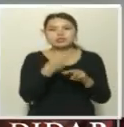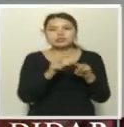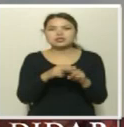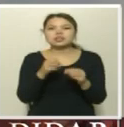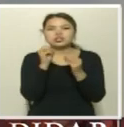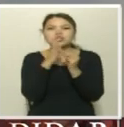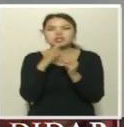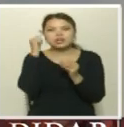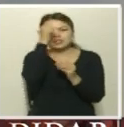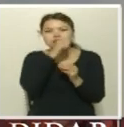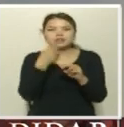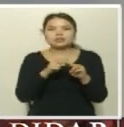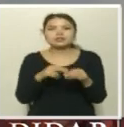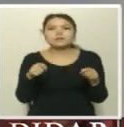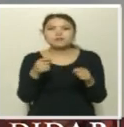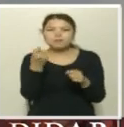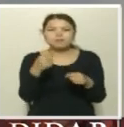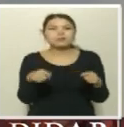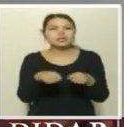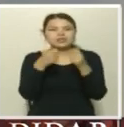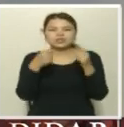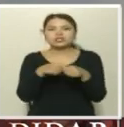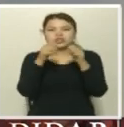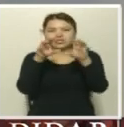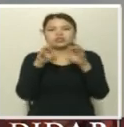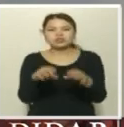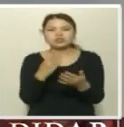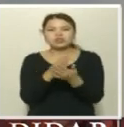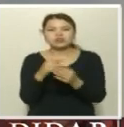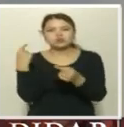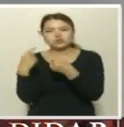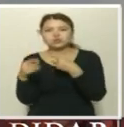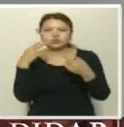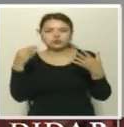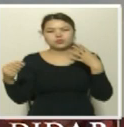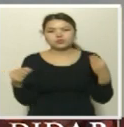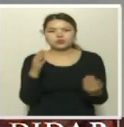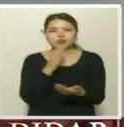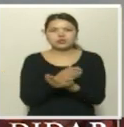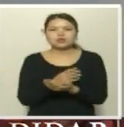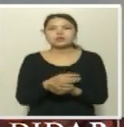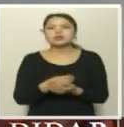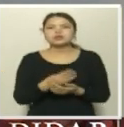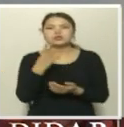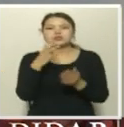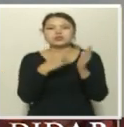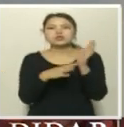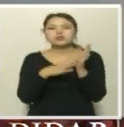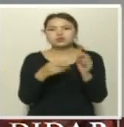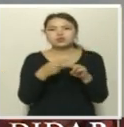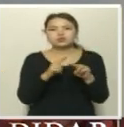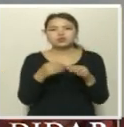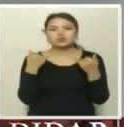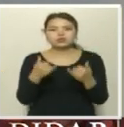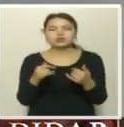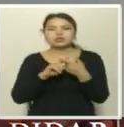лиц, допустивших мелкие правонарушения, и 309 загрязнивших общественные места. 490 граждан нарушили тишину. В